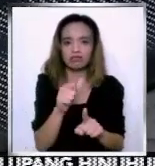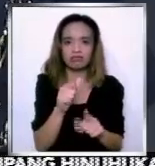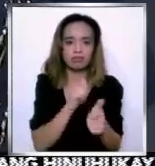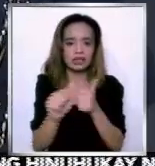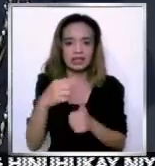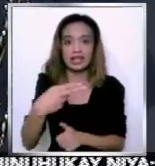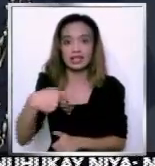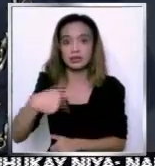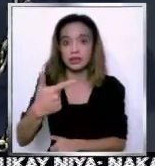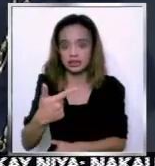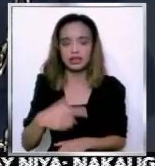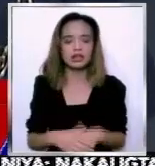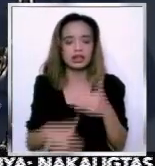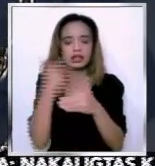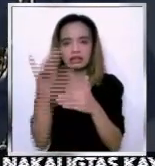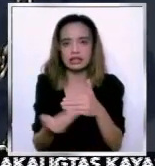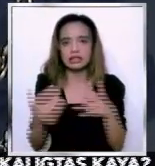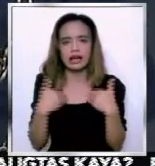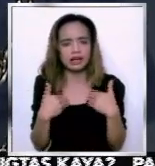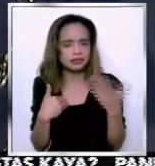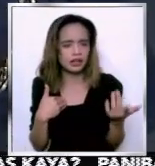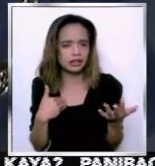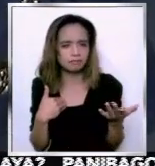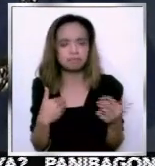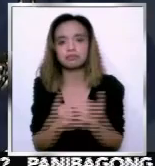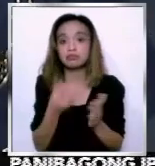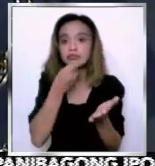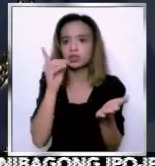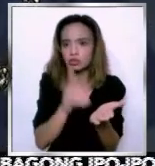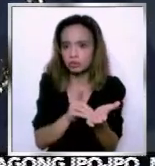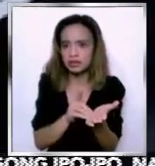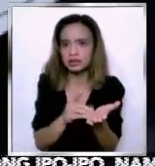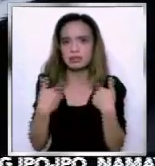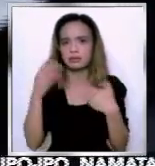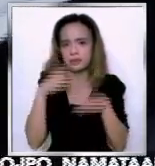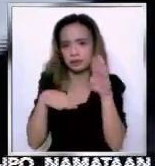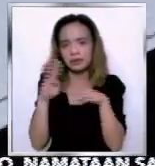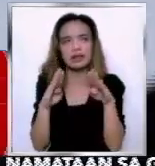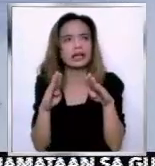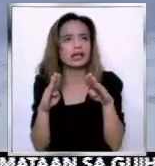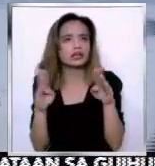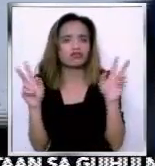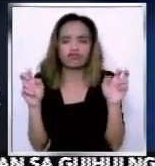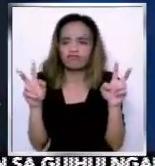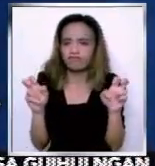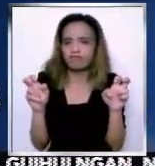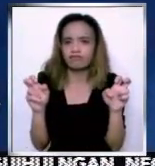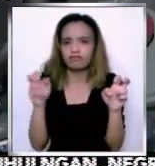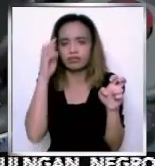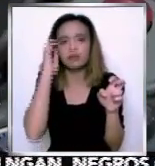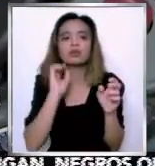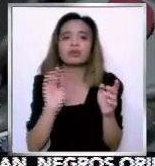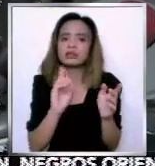isa, medyo may pagkakaano po sa mga dokumento. No? Masasabi natin na tinatawag natin spurious documents.